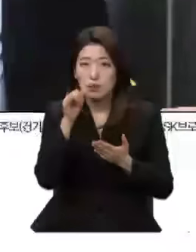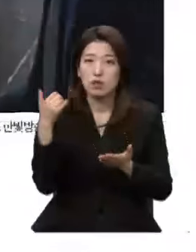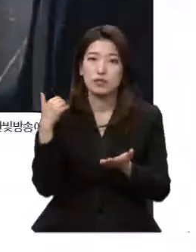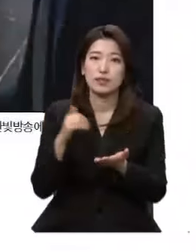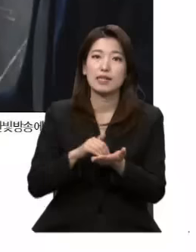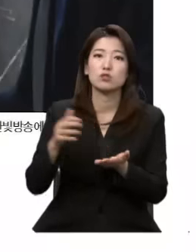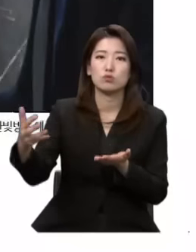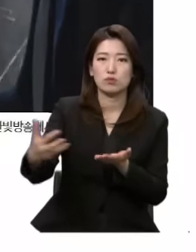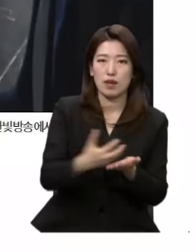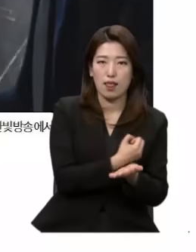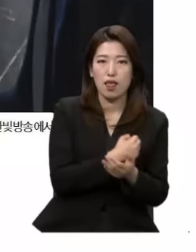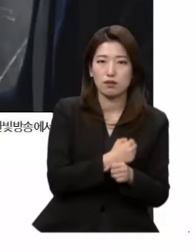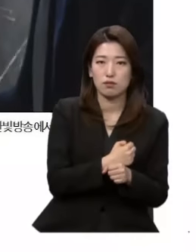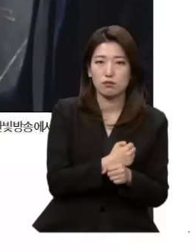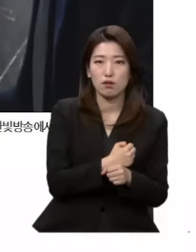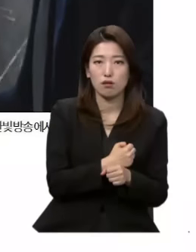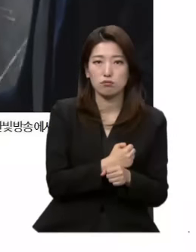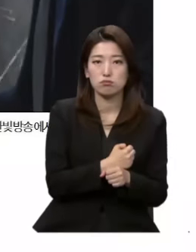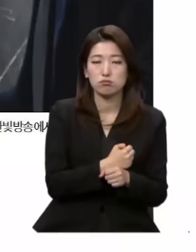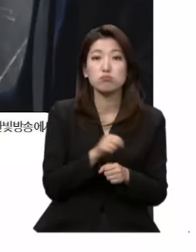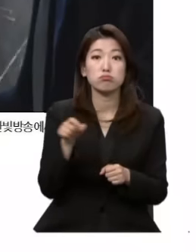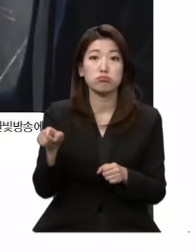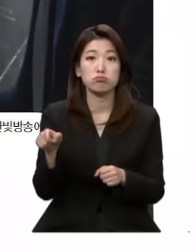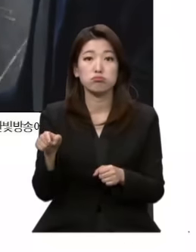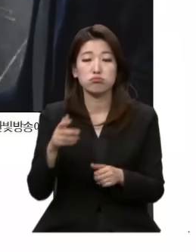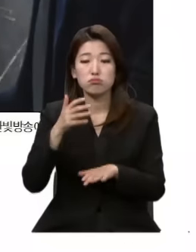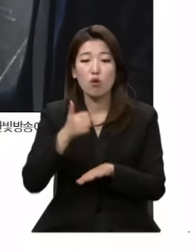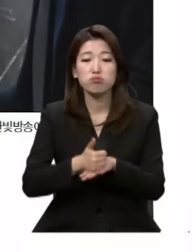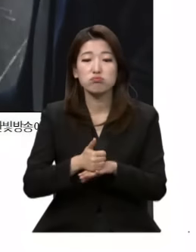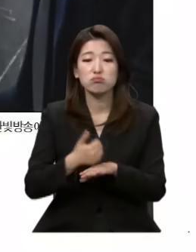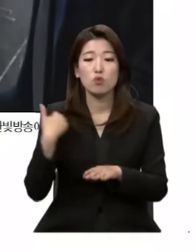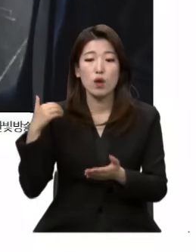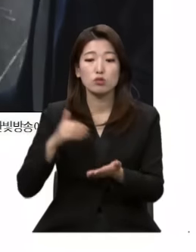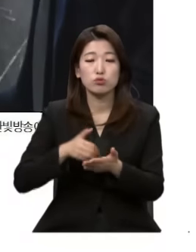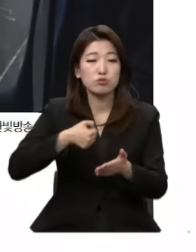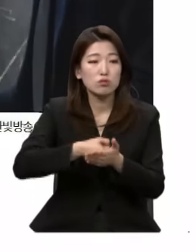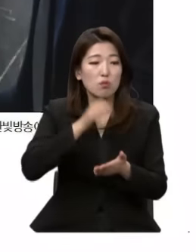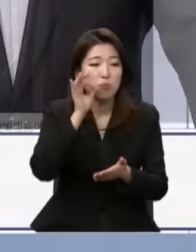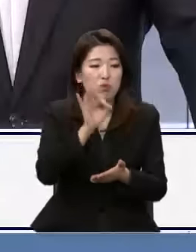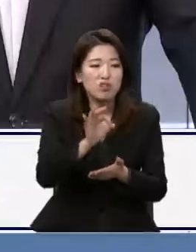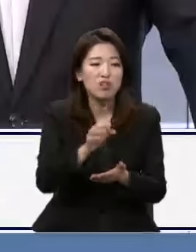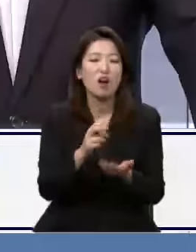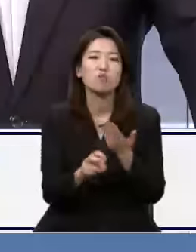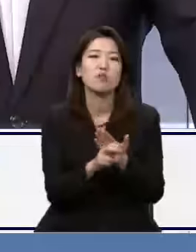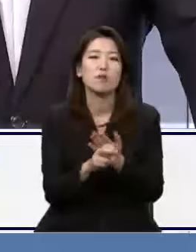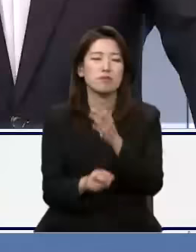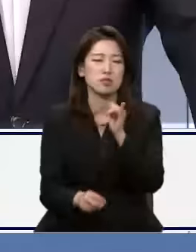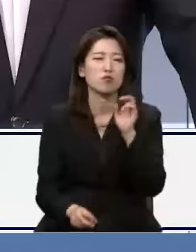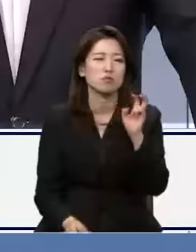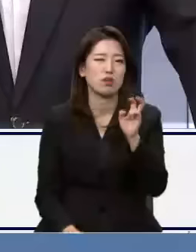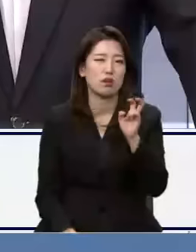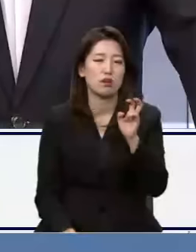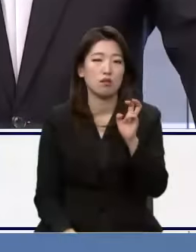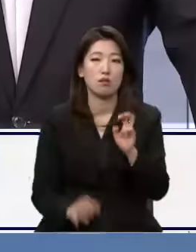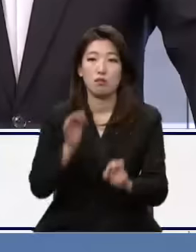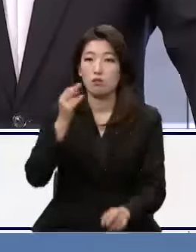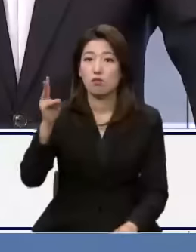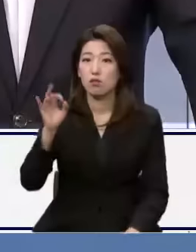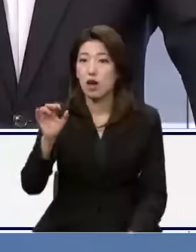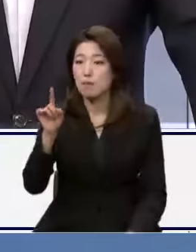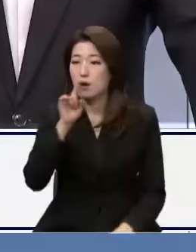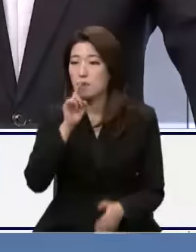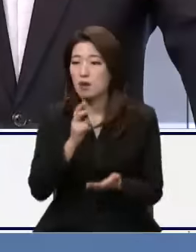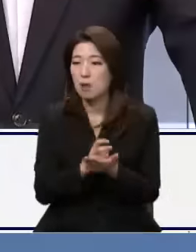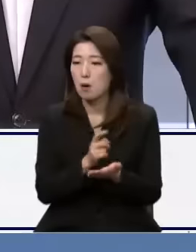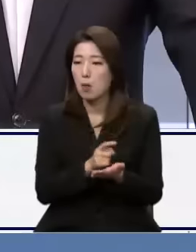그러니까 양문석 후보의 주장이 거짓말이라게 드러났어요 양문석 후보는 편법이지만 불법은 아니라고 그랬잖아요 그니까 편법